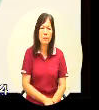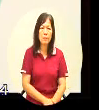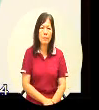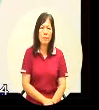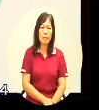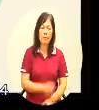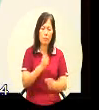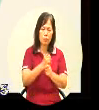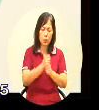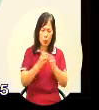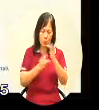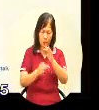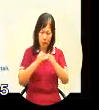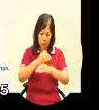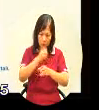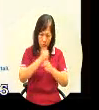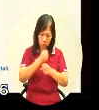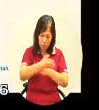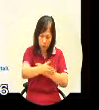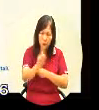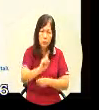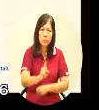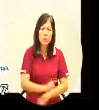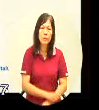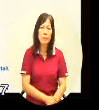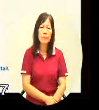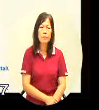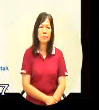标准作业程序。